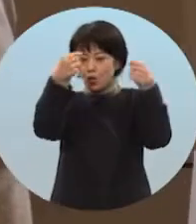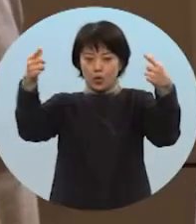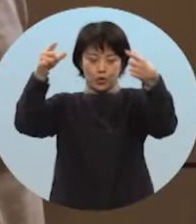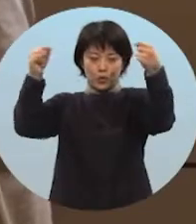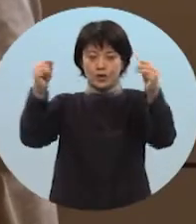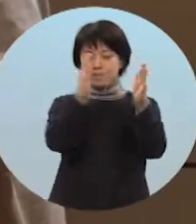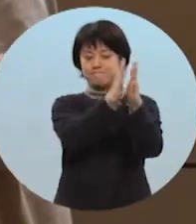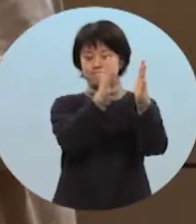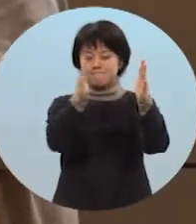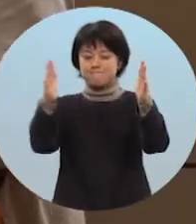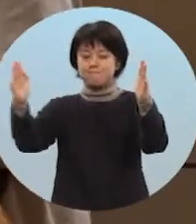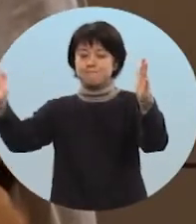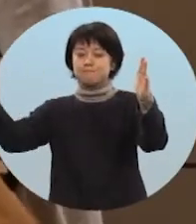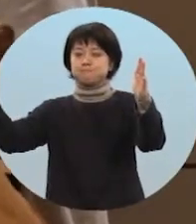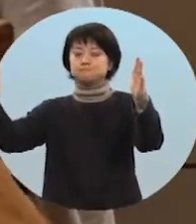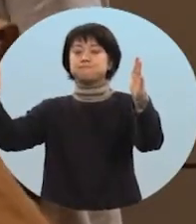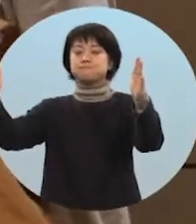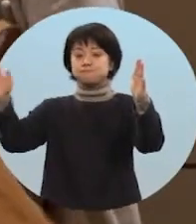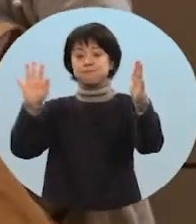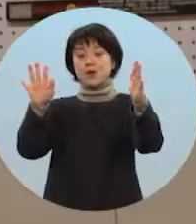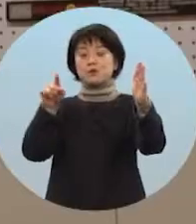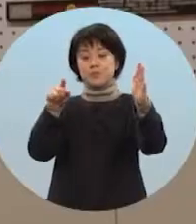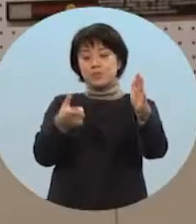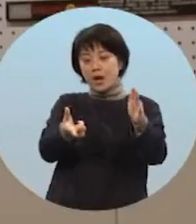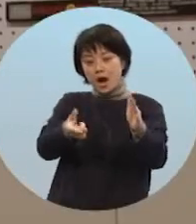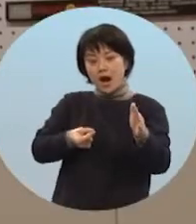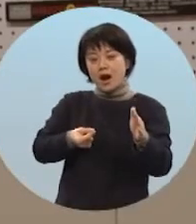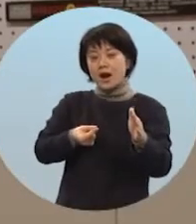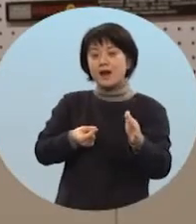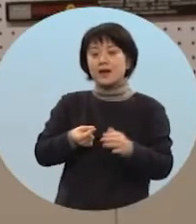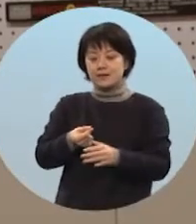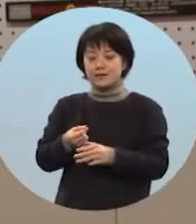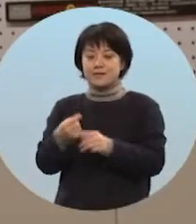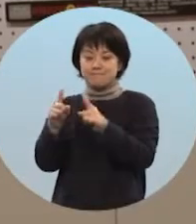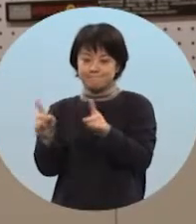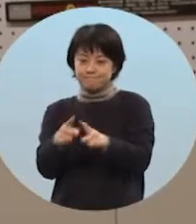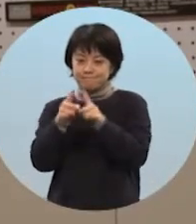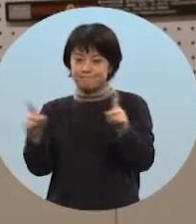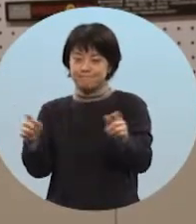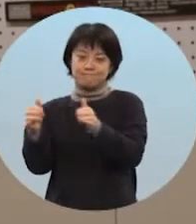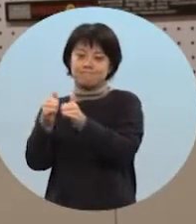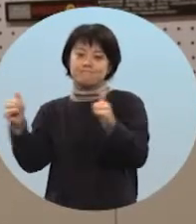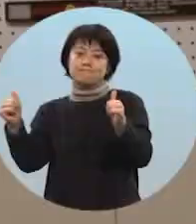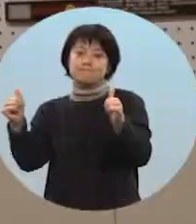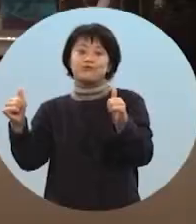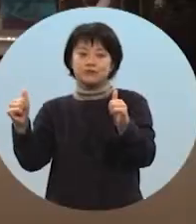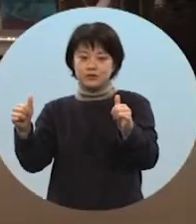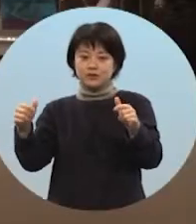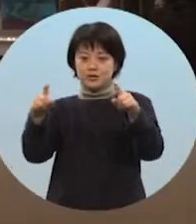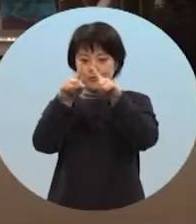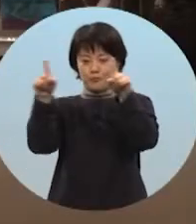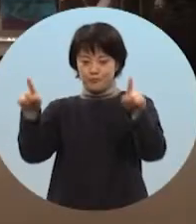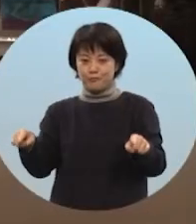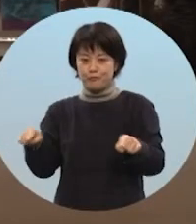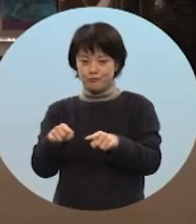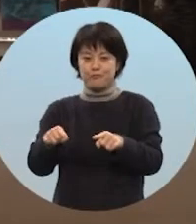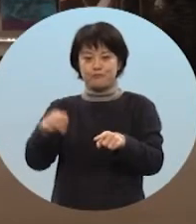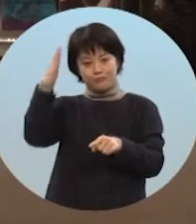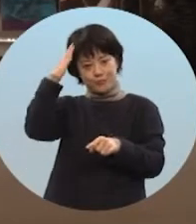回から参加したミュージシャンたちのレコードジャケットも展示されていて、訪れた人の関心を集めていました